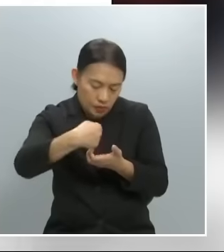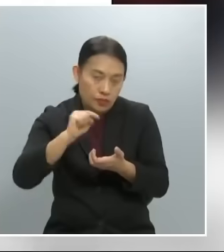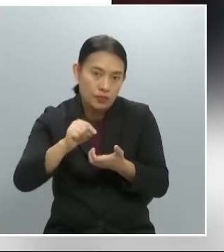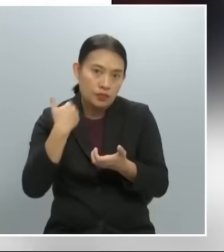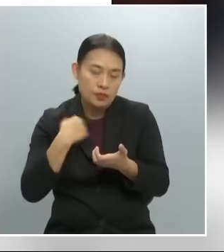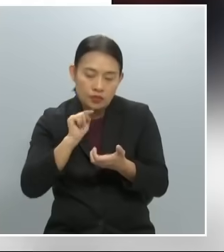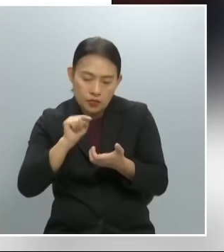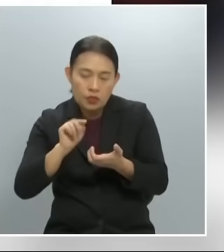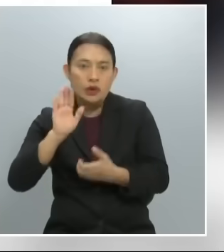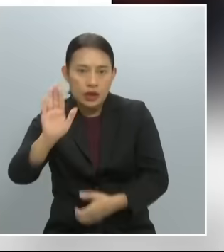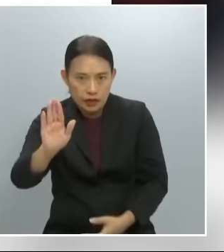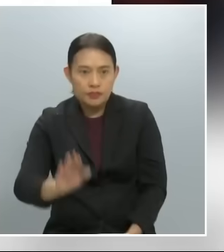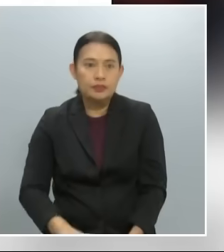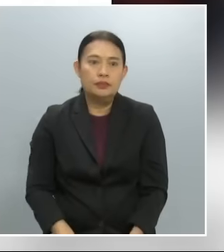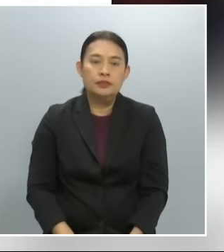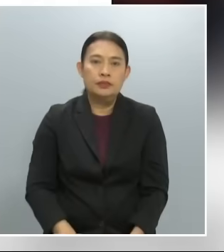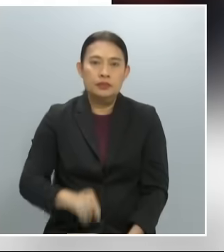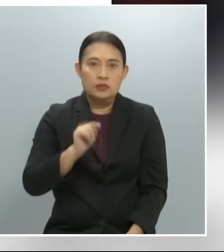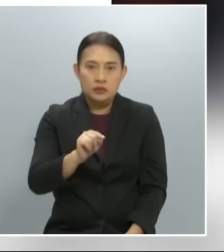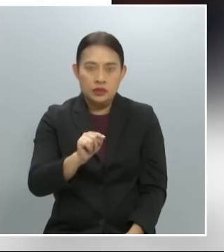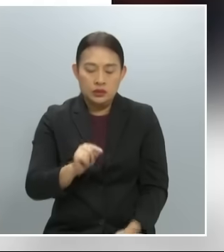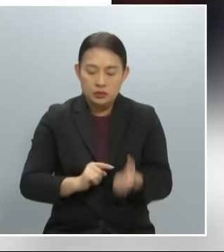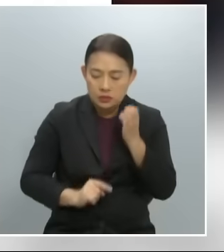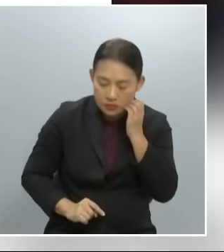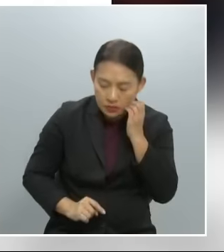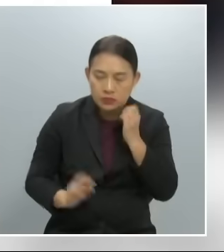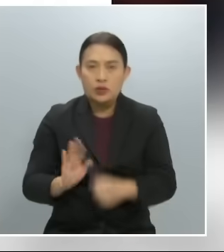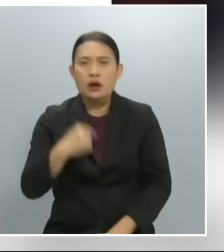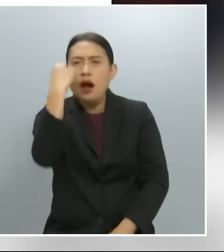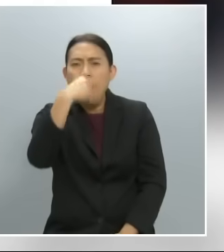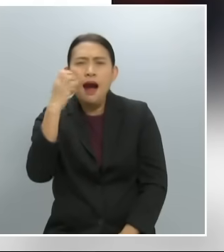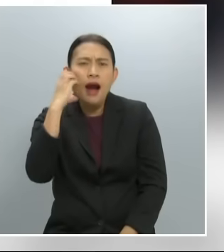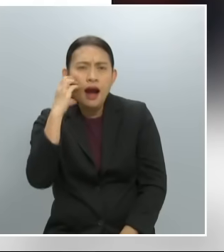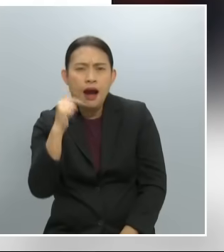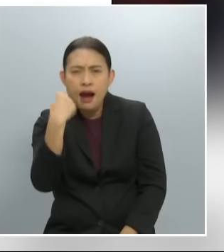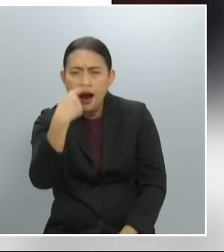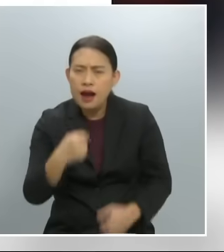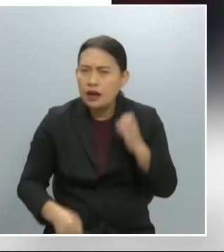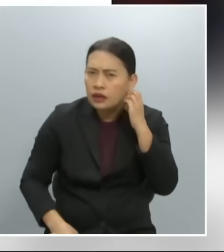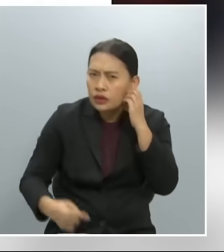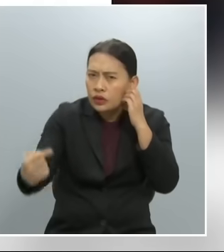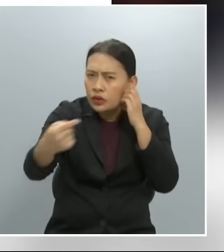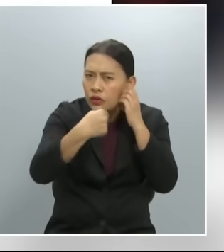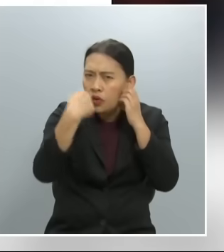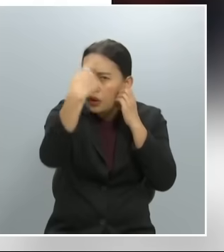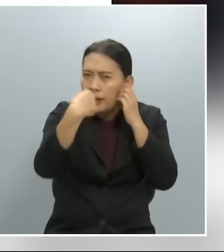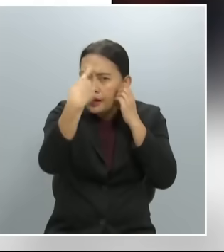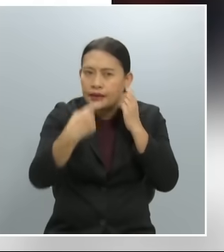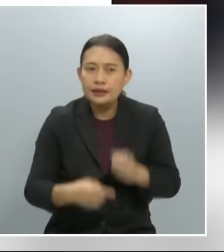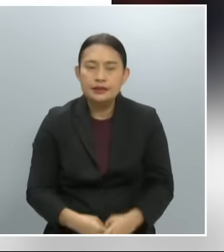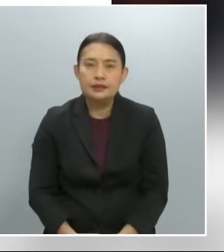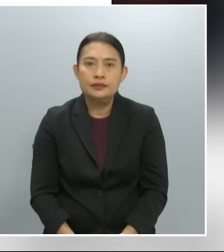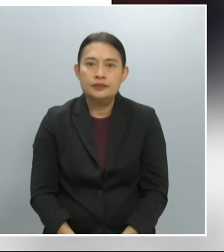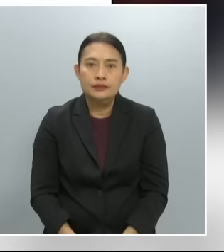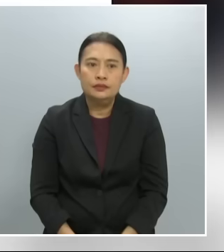จุดๆๆห้ามไว้เลยไม่กล้ารับสาย ใครโทรมาหรือยังไงแต่เรื่องนี้มัน